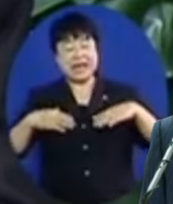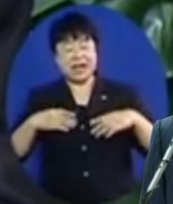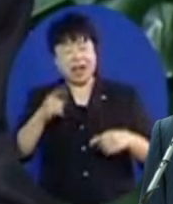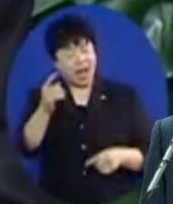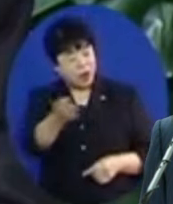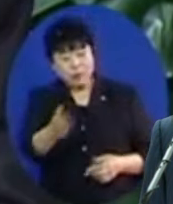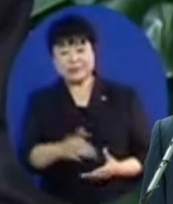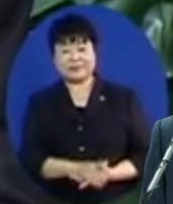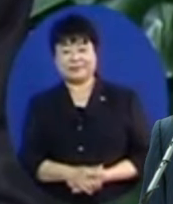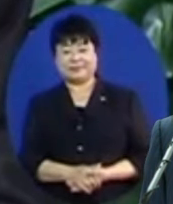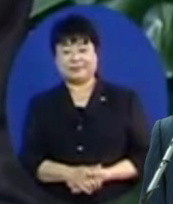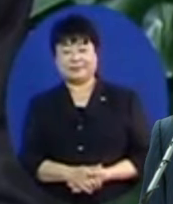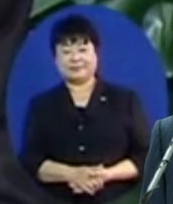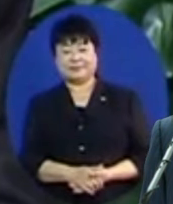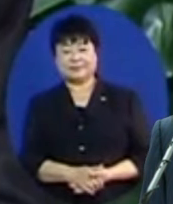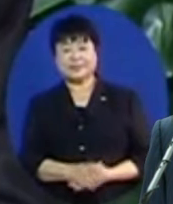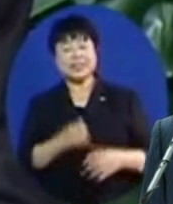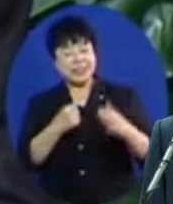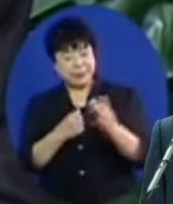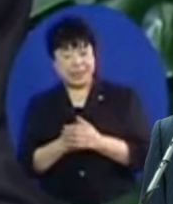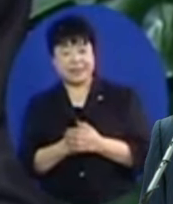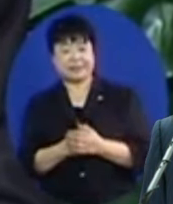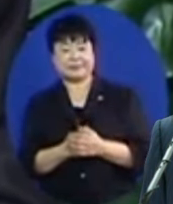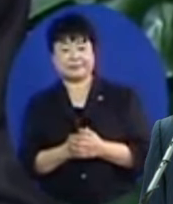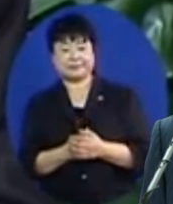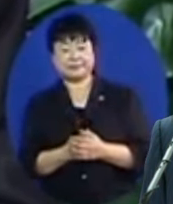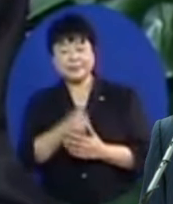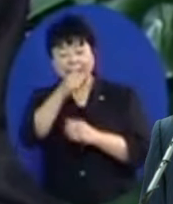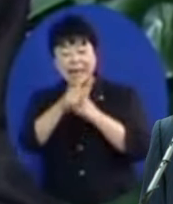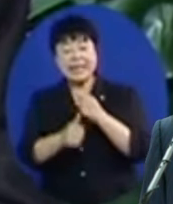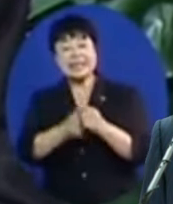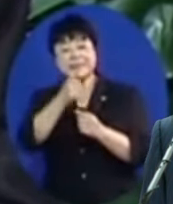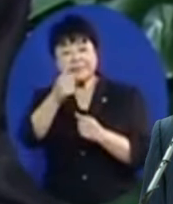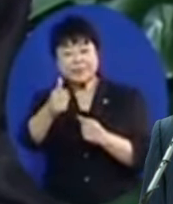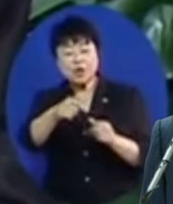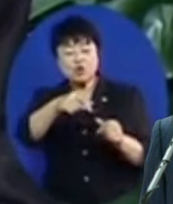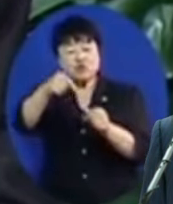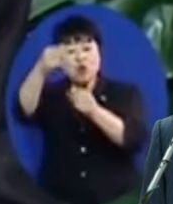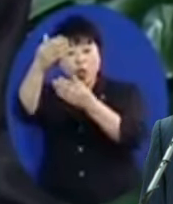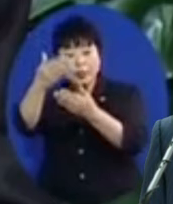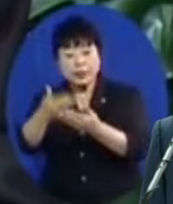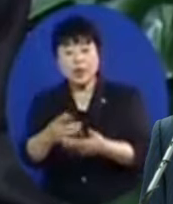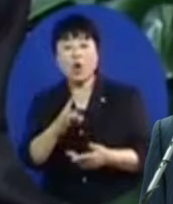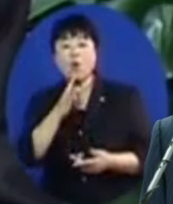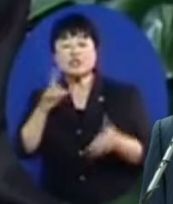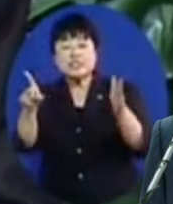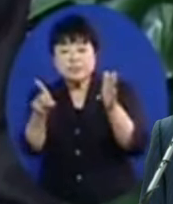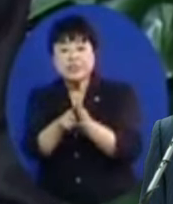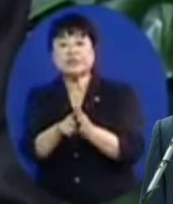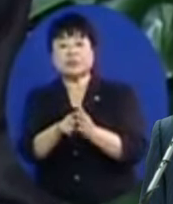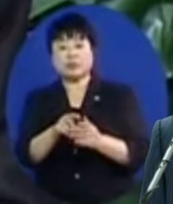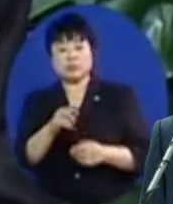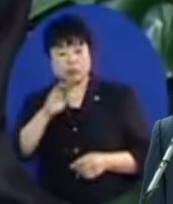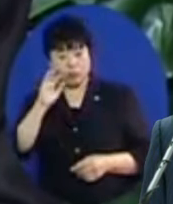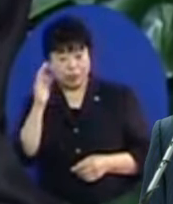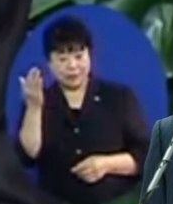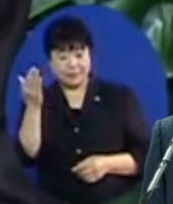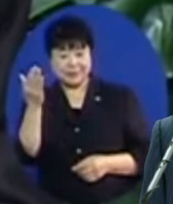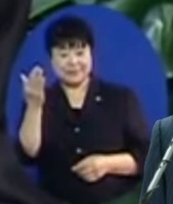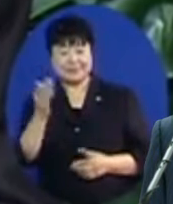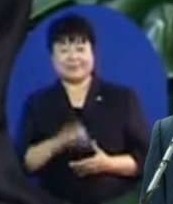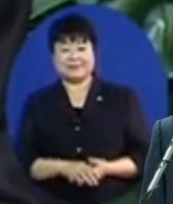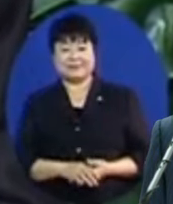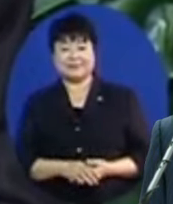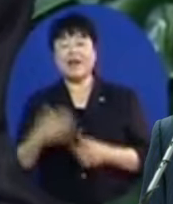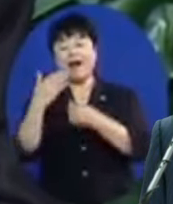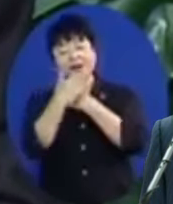없는 것입니다. 이러므로 하나님의 구원은 오직 믿음으로 말미암아